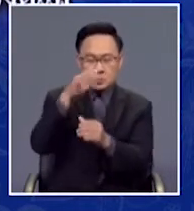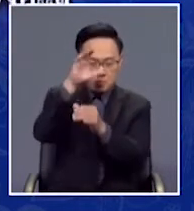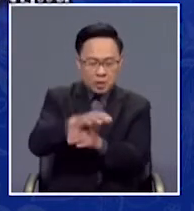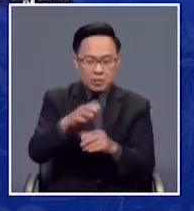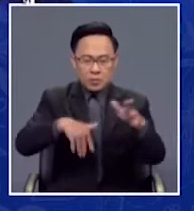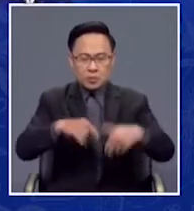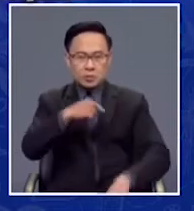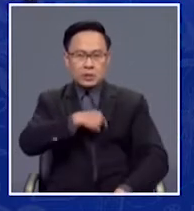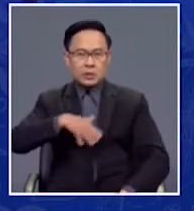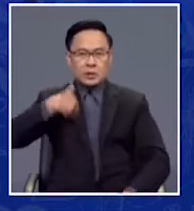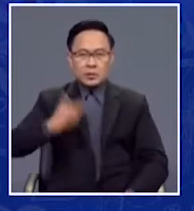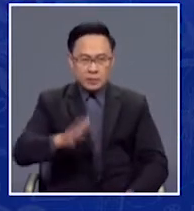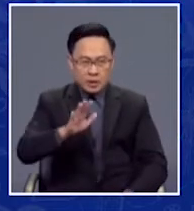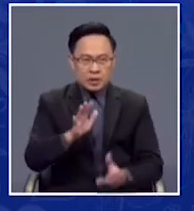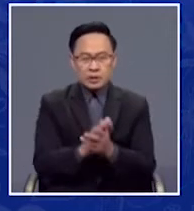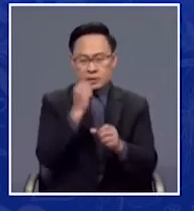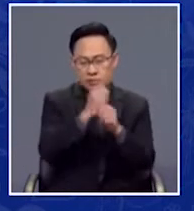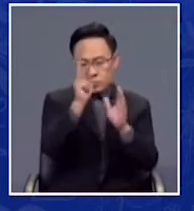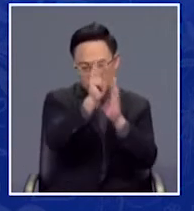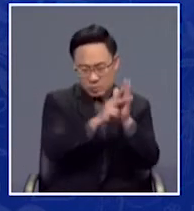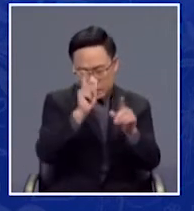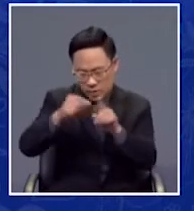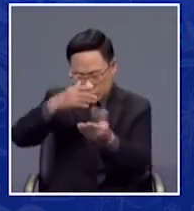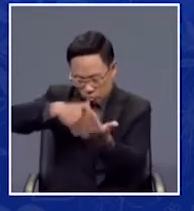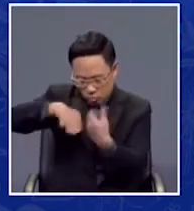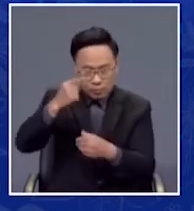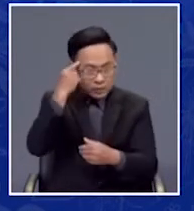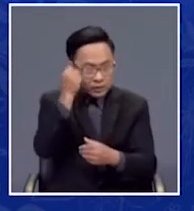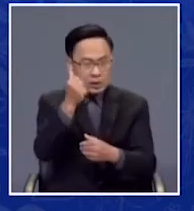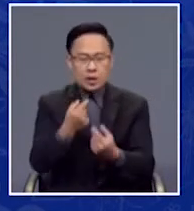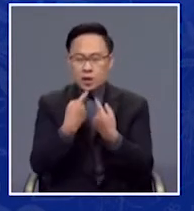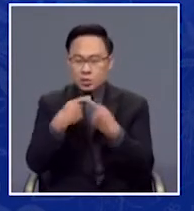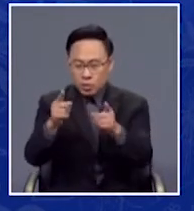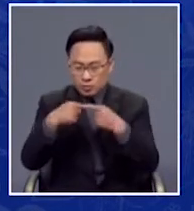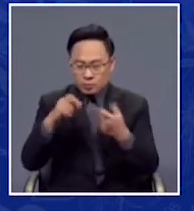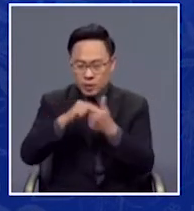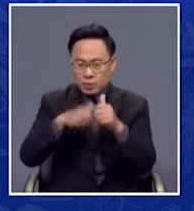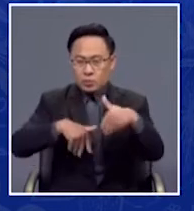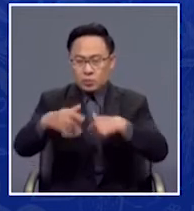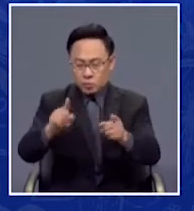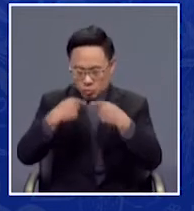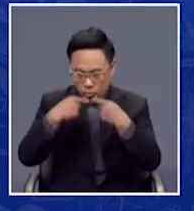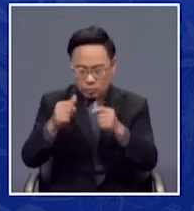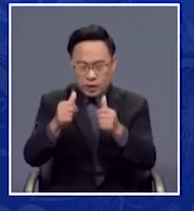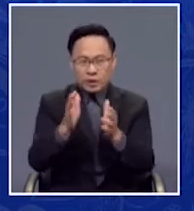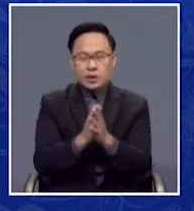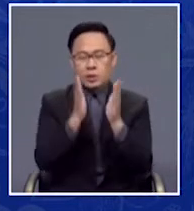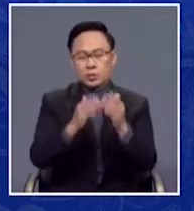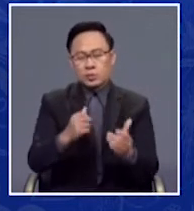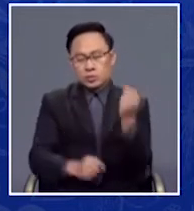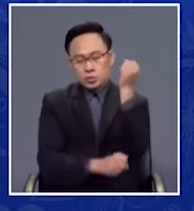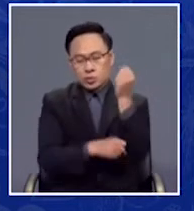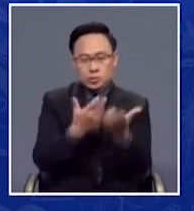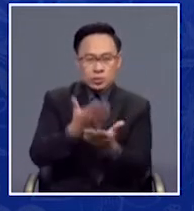จทำกฎหมายทุกอย่างให้รอบคอบมีคำตอบประชาชนให้แจ่มใสทั้งยากดีมีจนจะใช่ใ